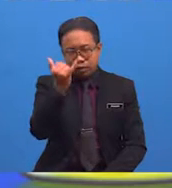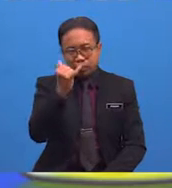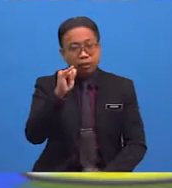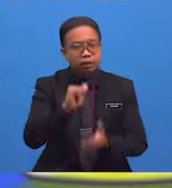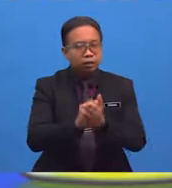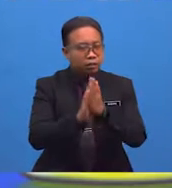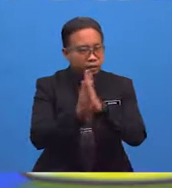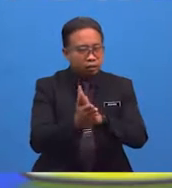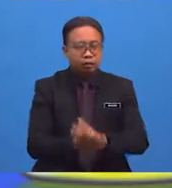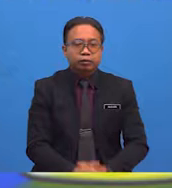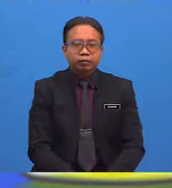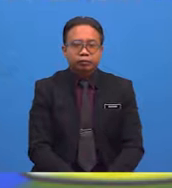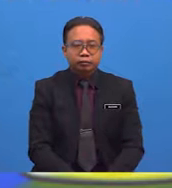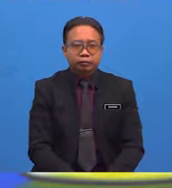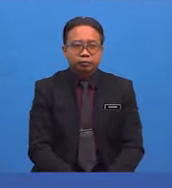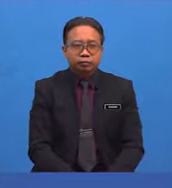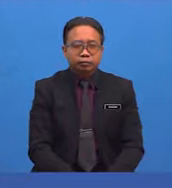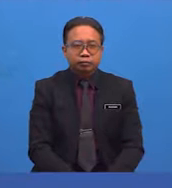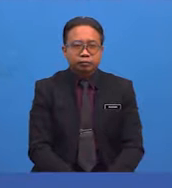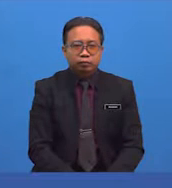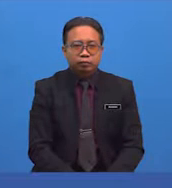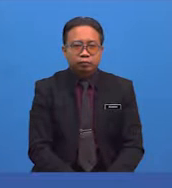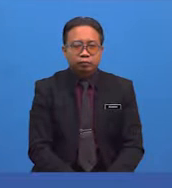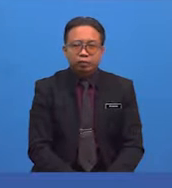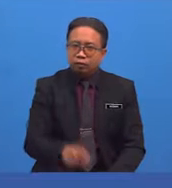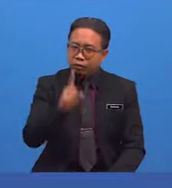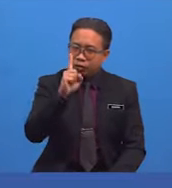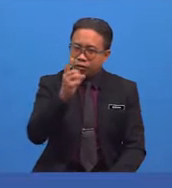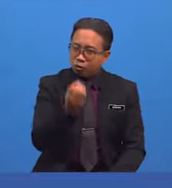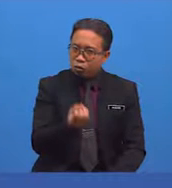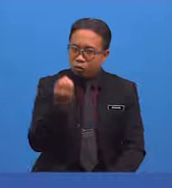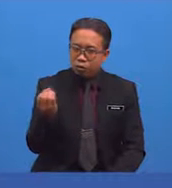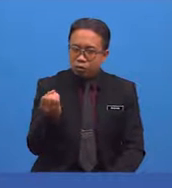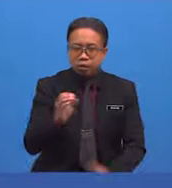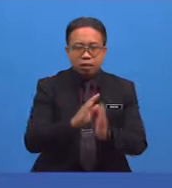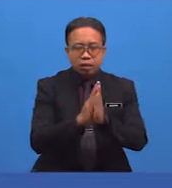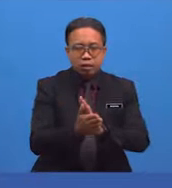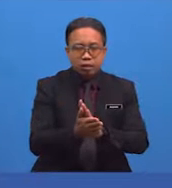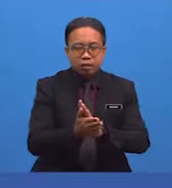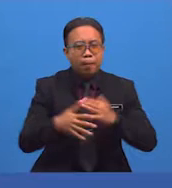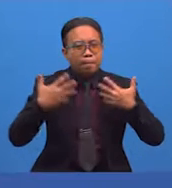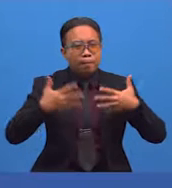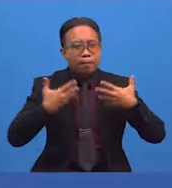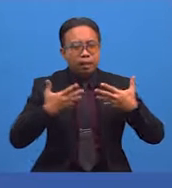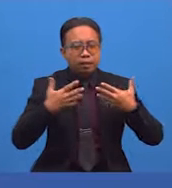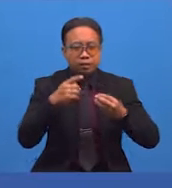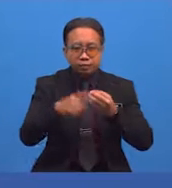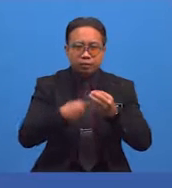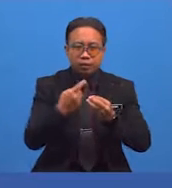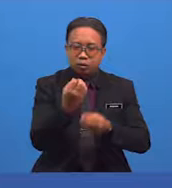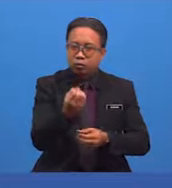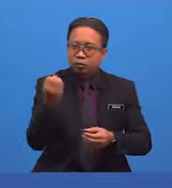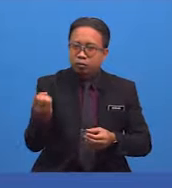berlaku? Begini, sesuatu objek menjadi panas apabila objek